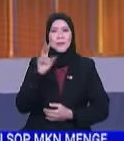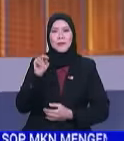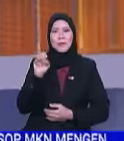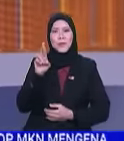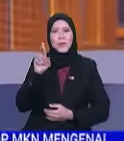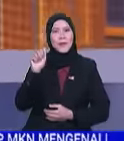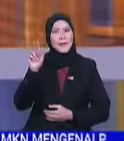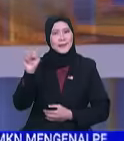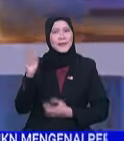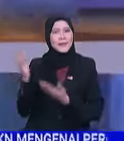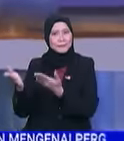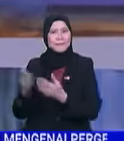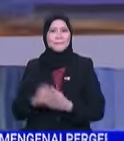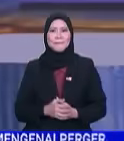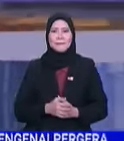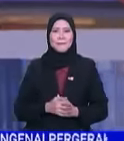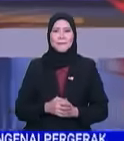Bakar. Ain.